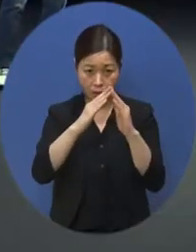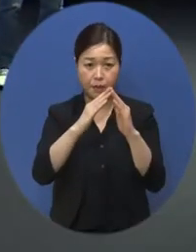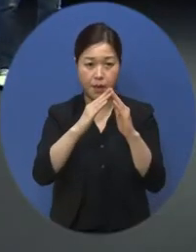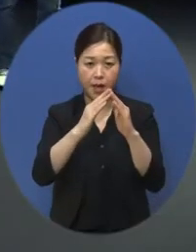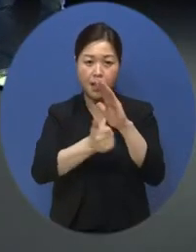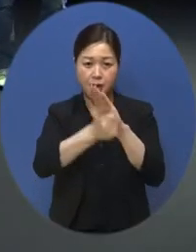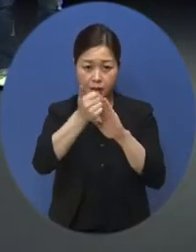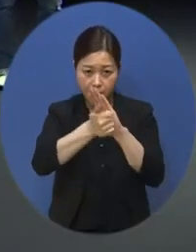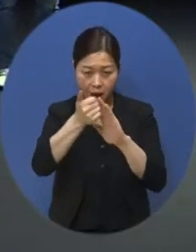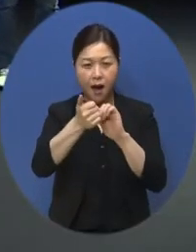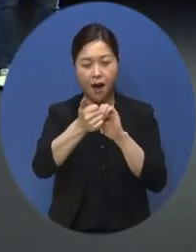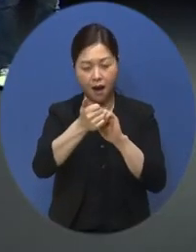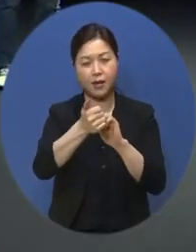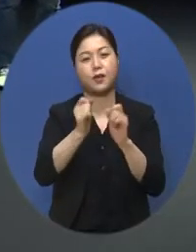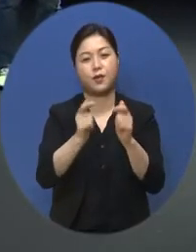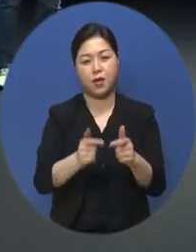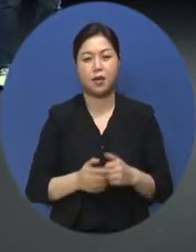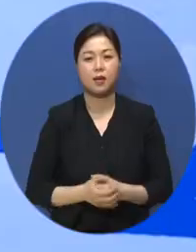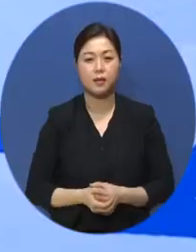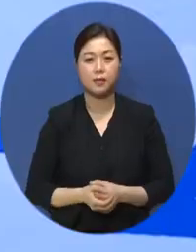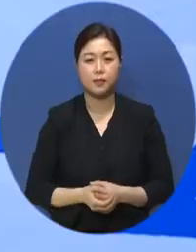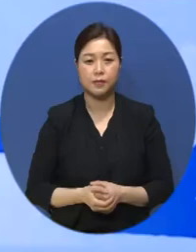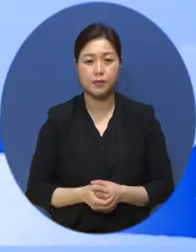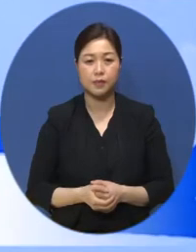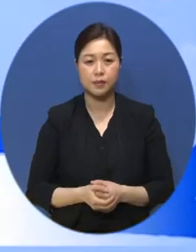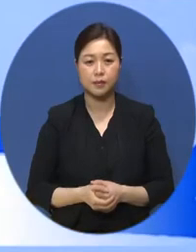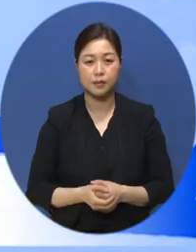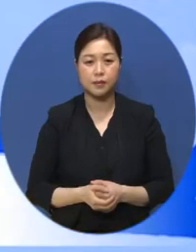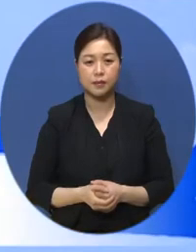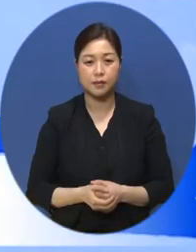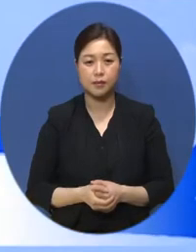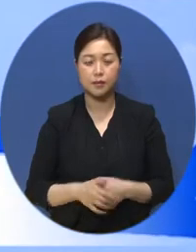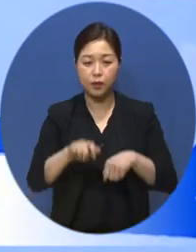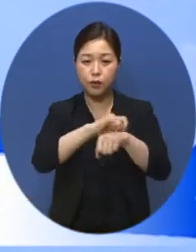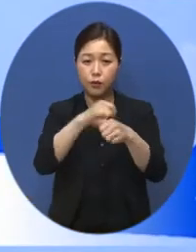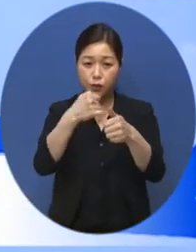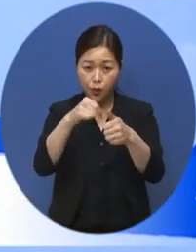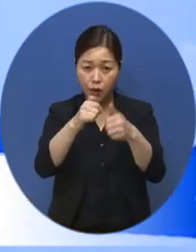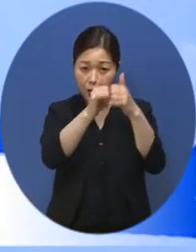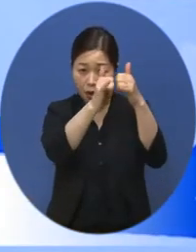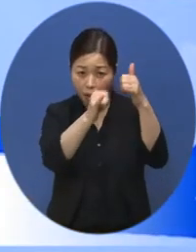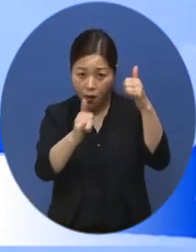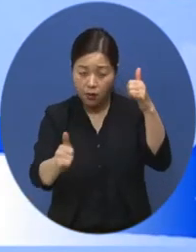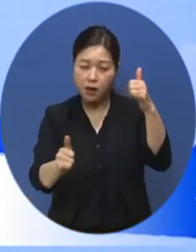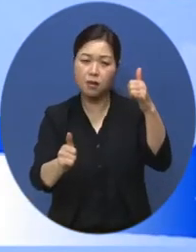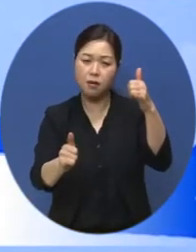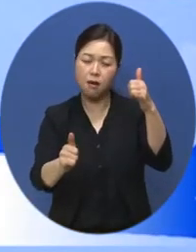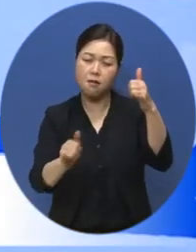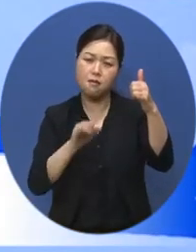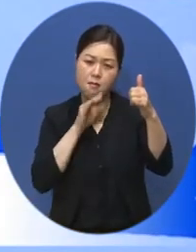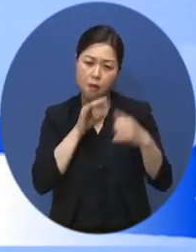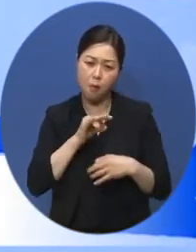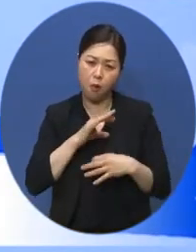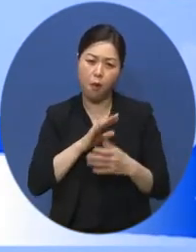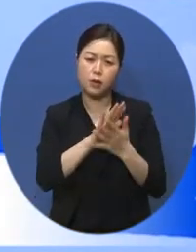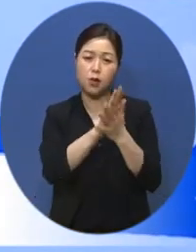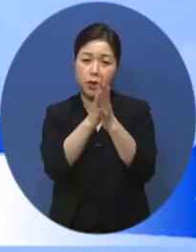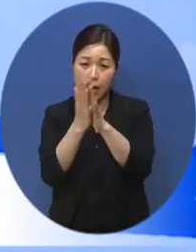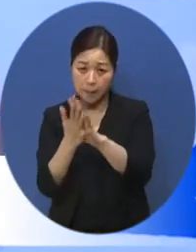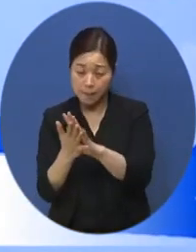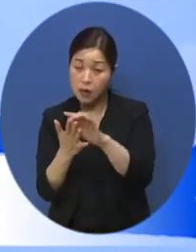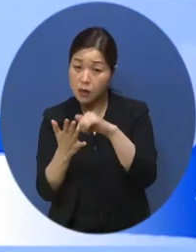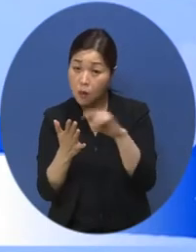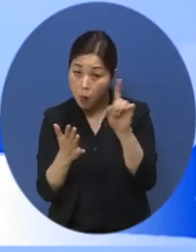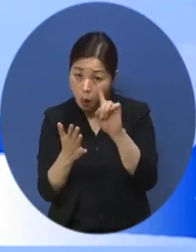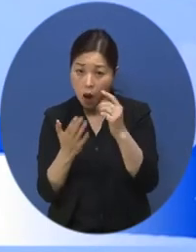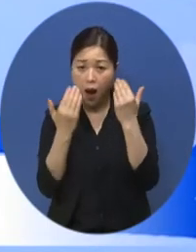희망을 주는 날갯짓이 됐습니다. 특수교육의 역사에서 정말 획기적인 전환점이 바로